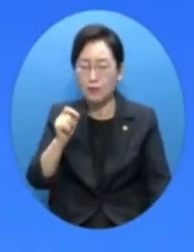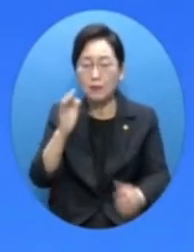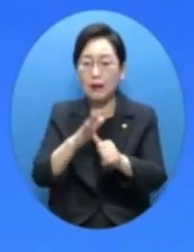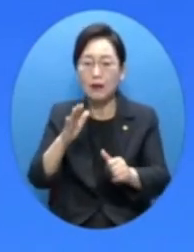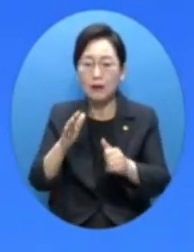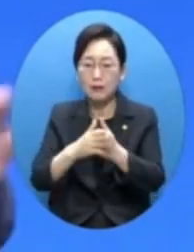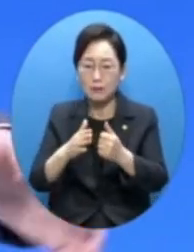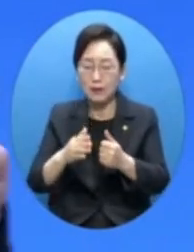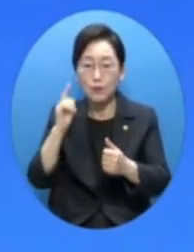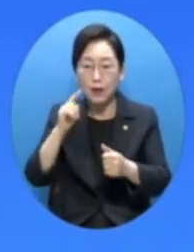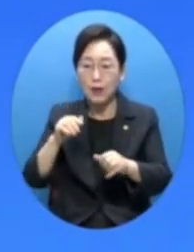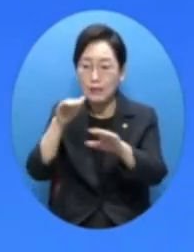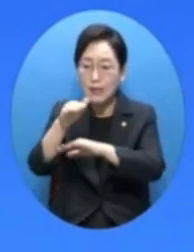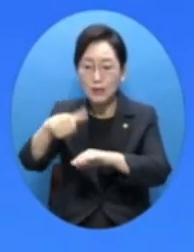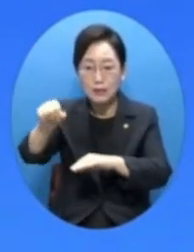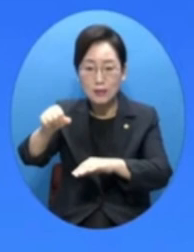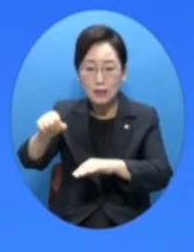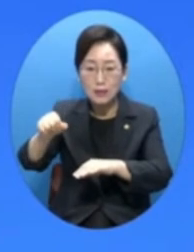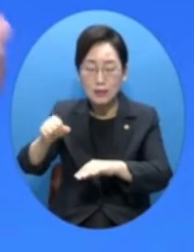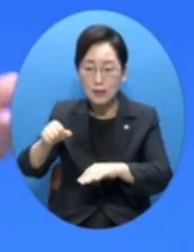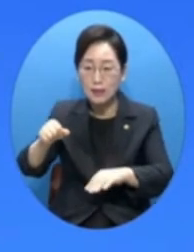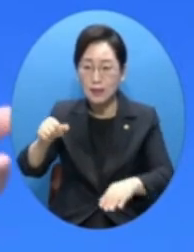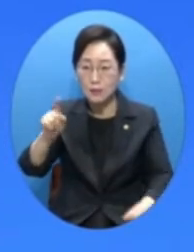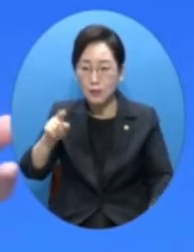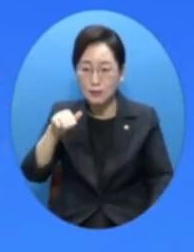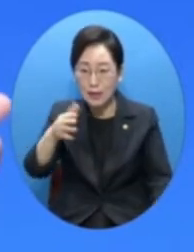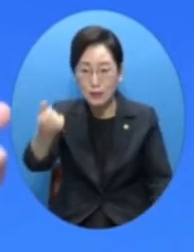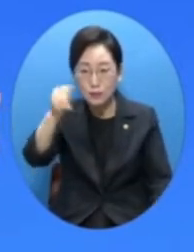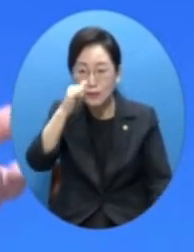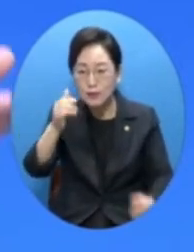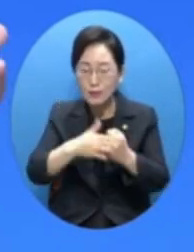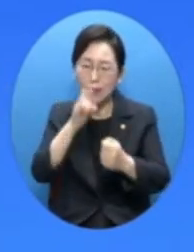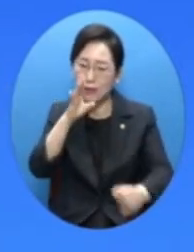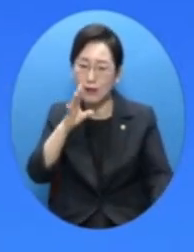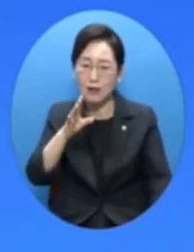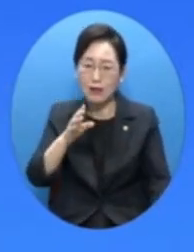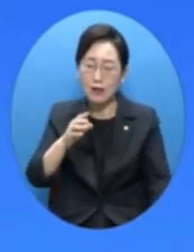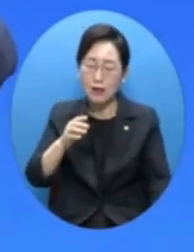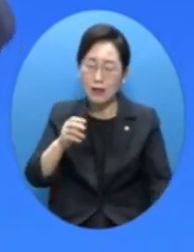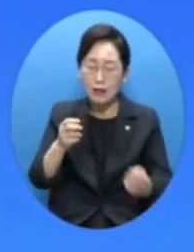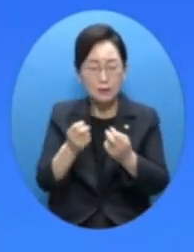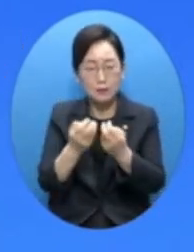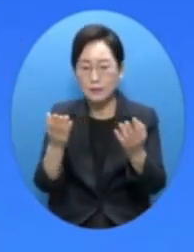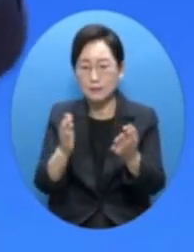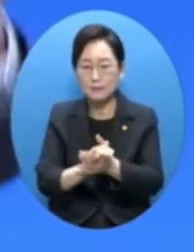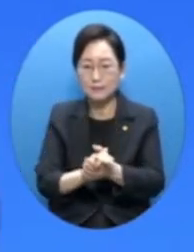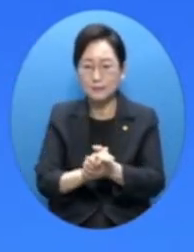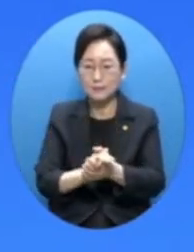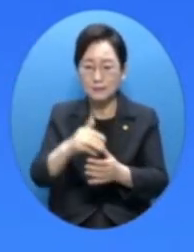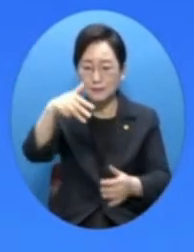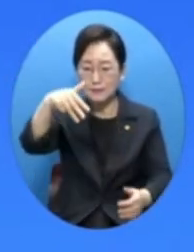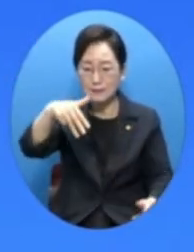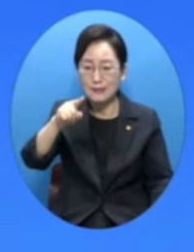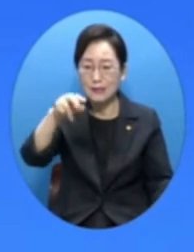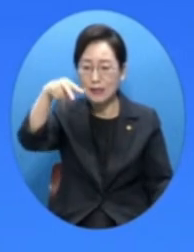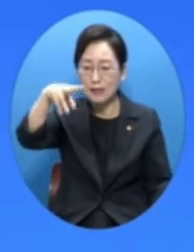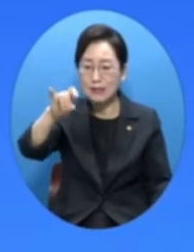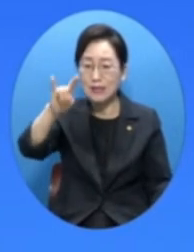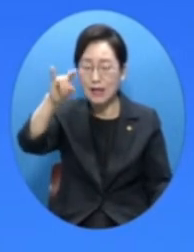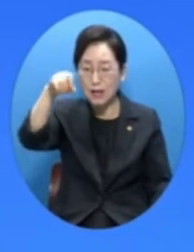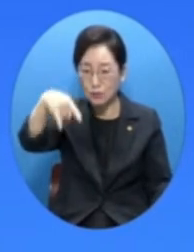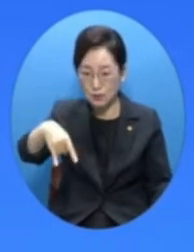대상에서 뺍니다. 왜? 자녀가 도와줘야 되니까. 근데 그런 사람들은 자녀들이 안 도와주는 사람이 많아서 문제예요. 차상위 계층에 있는 분들,